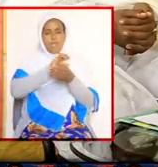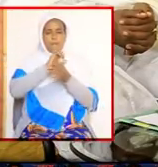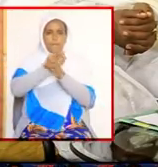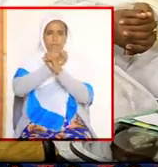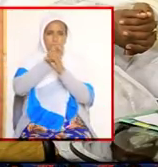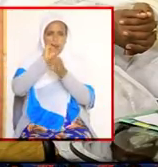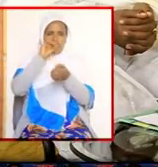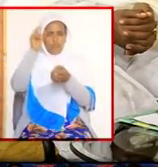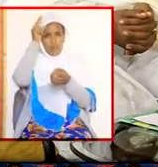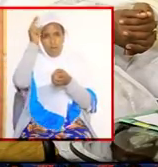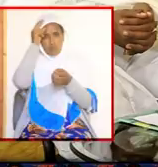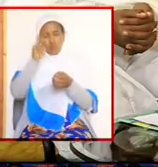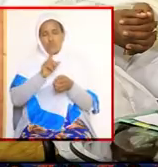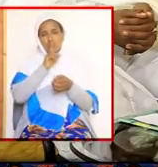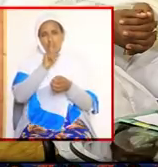ብርሃኑ በእውነት